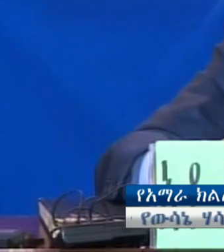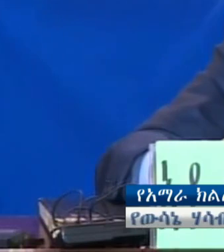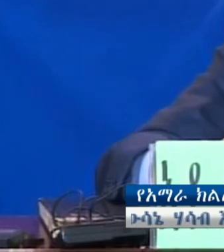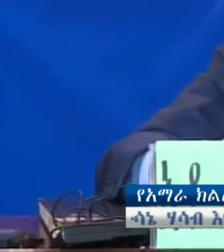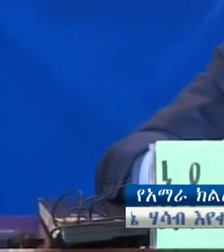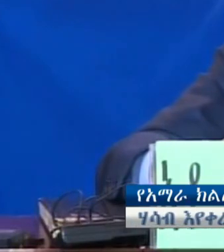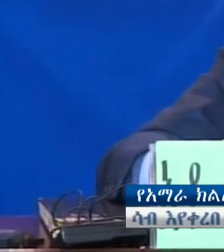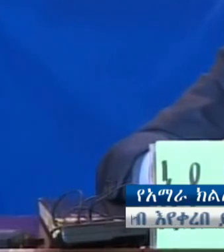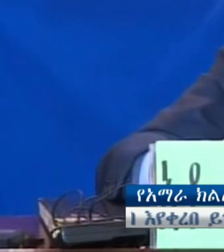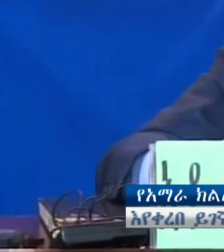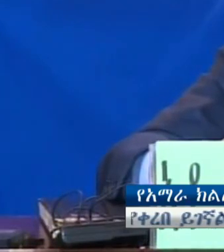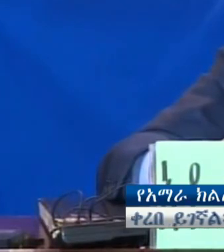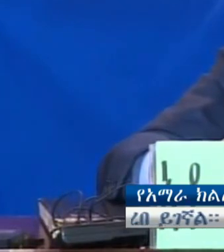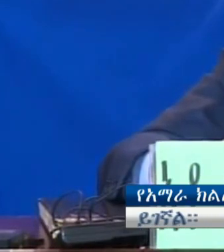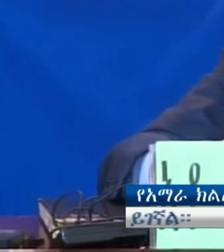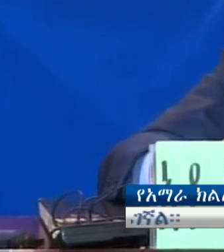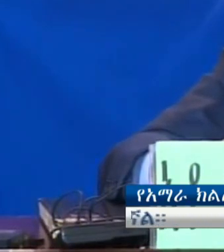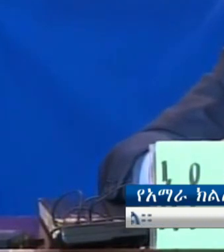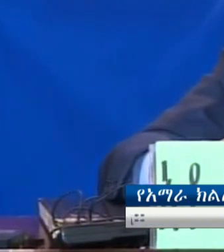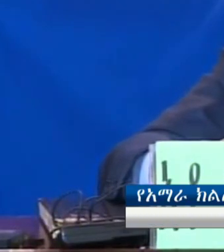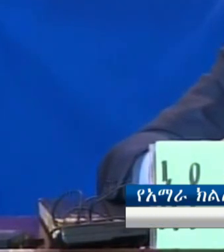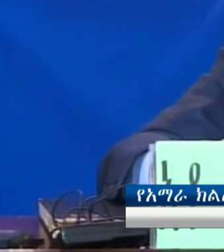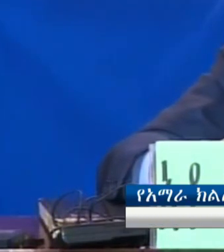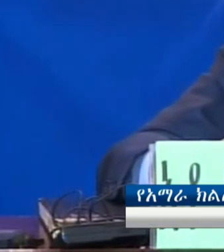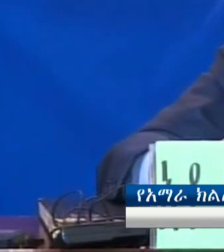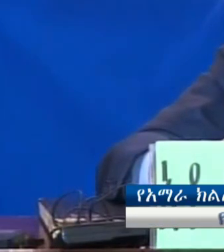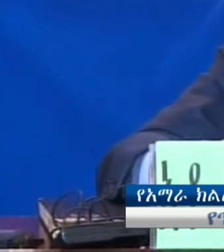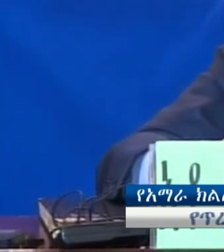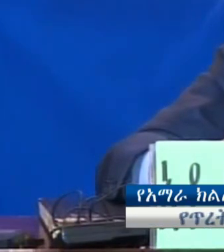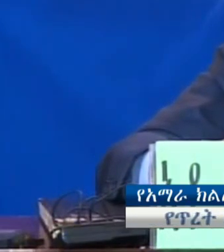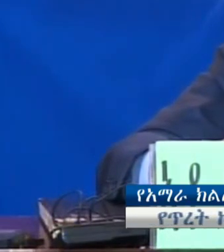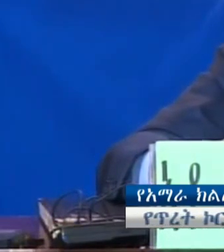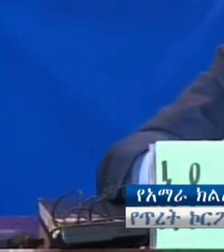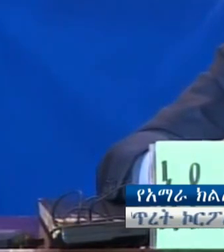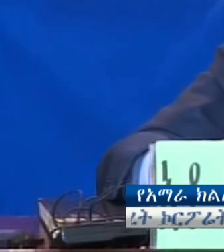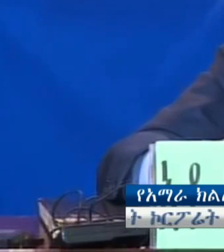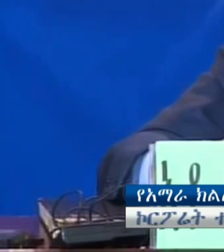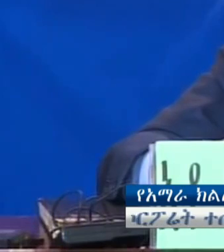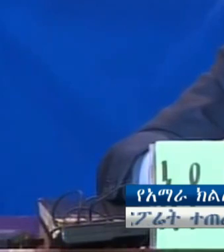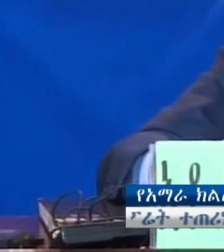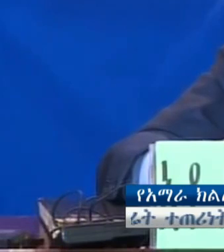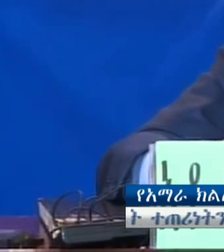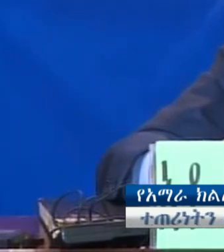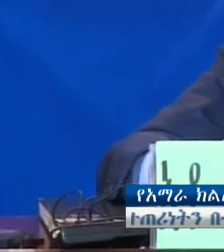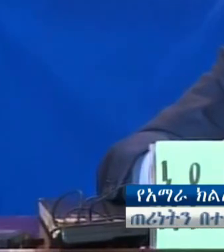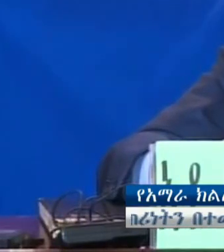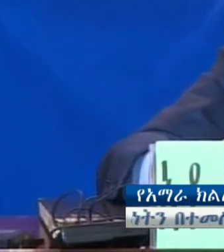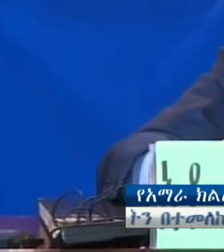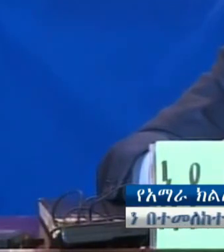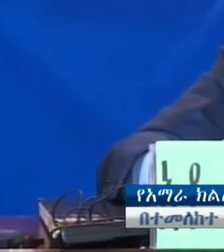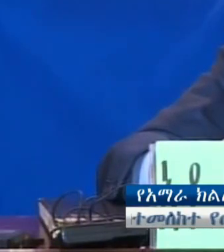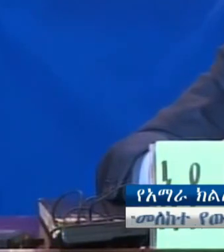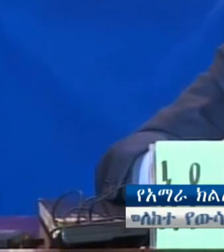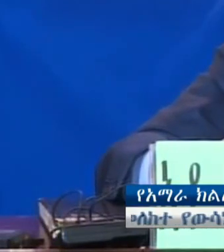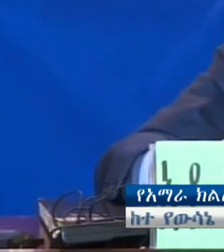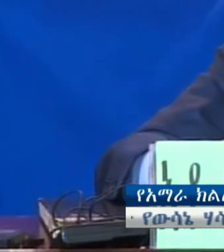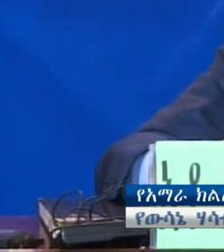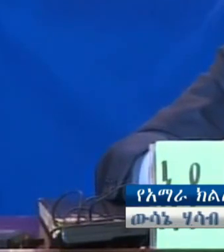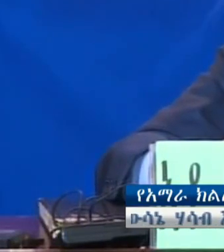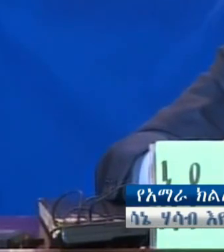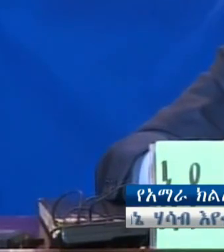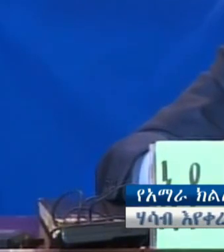ደግሞ አስተዳደር ምክር ቤቱ ያስተዳድረው ተብሎ ውሳኔ የተወሰነ ሀገራዊ ለውጡ ጋር። ስለዚህ ይህን ኃላፊነት ወስዶ ክልል ምክር ቤቱ ወደዚህ ደረጃ